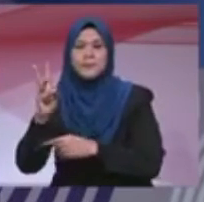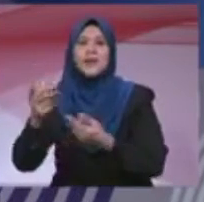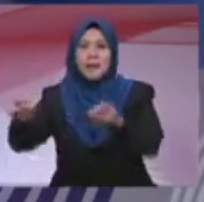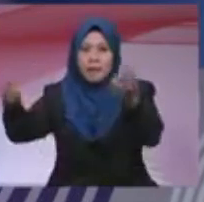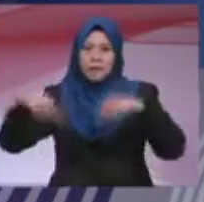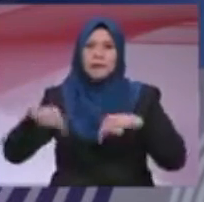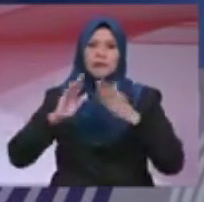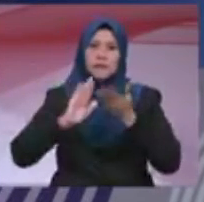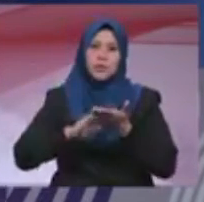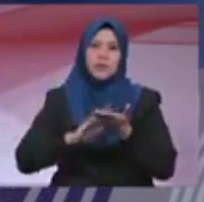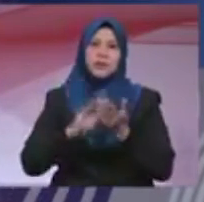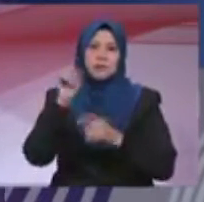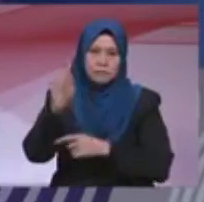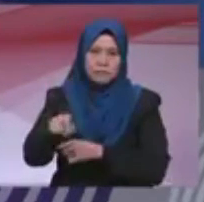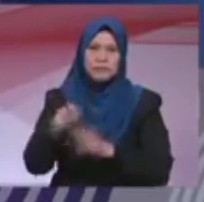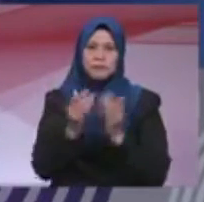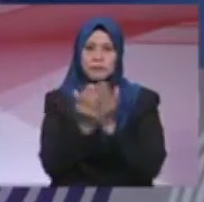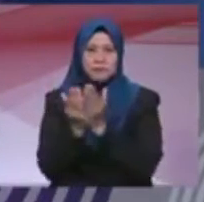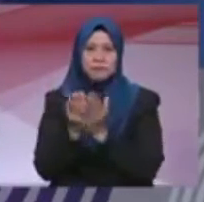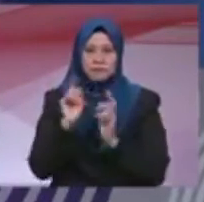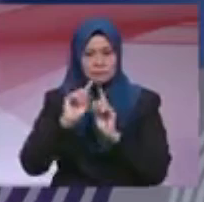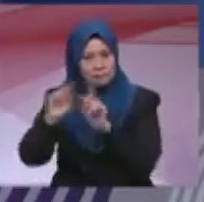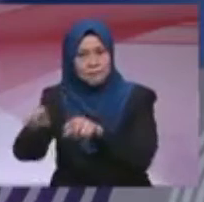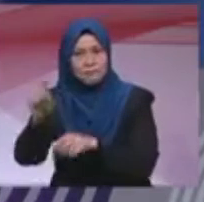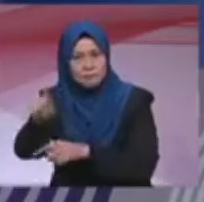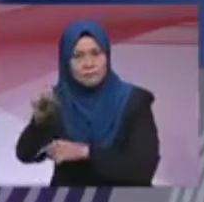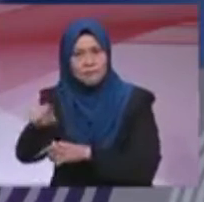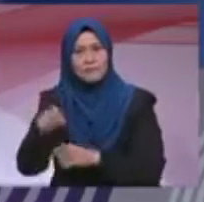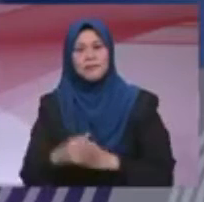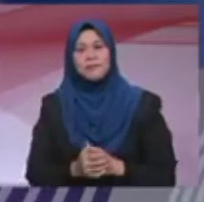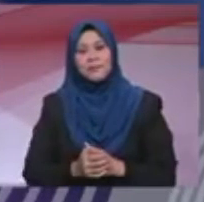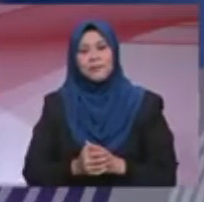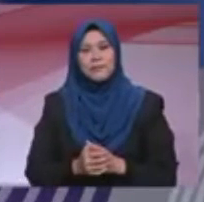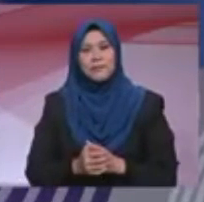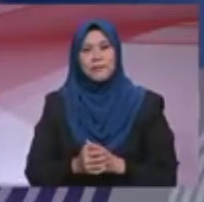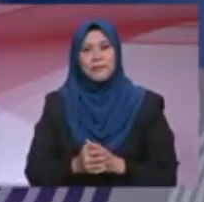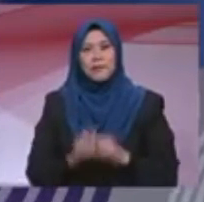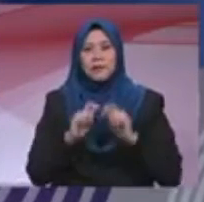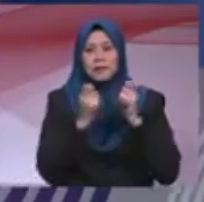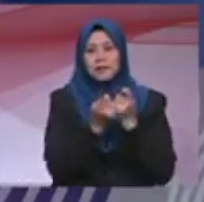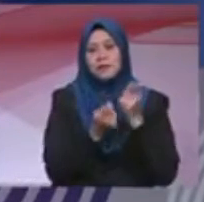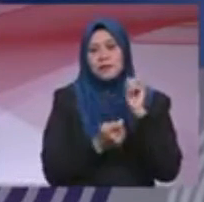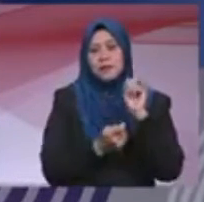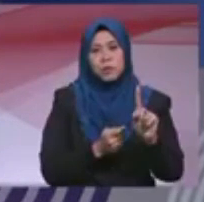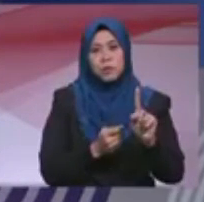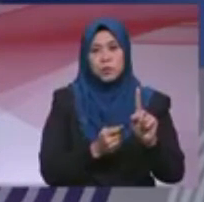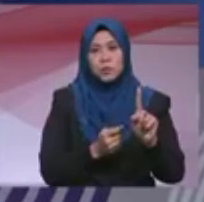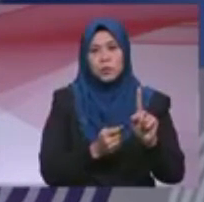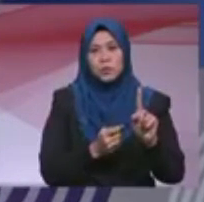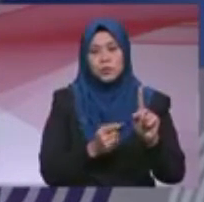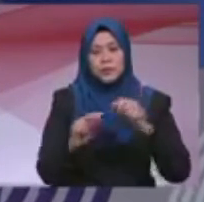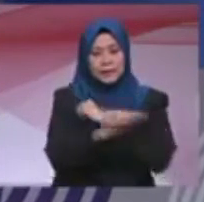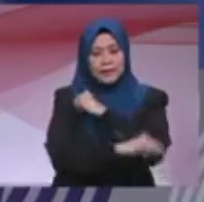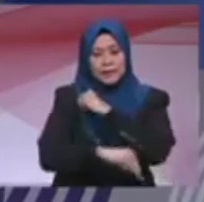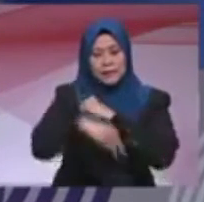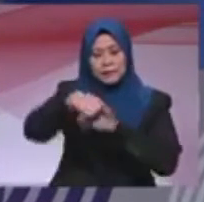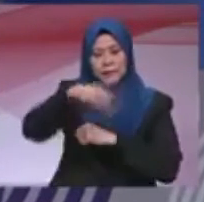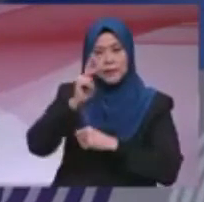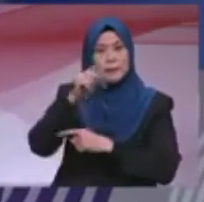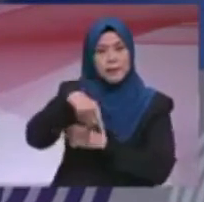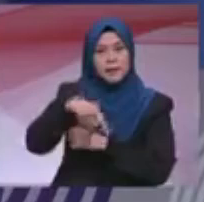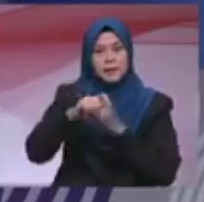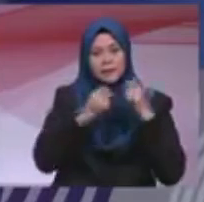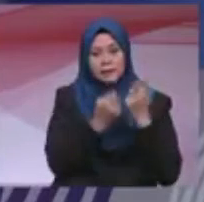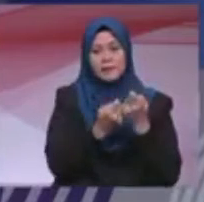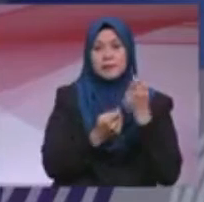sekolah. Untuk yang kedua adalah tingkatan 1 di negeri PKP, tingkatan